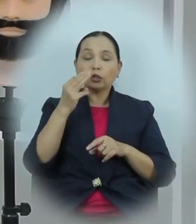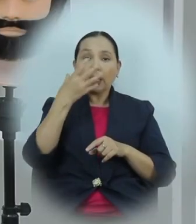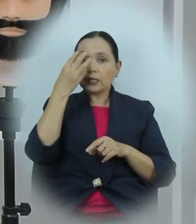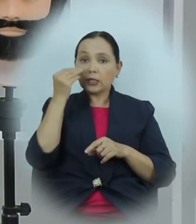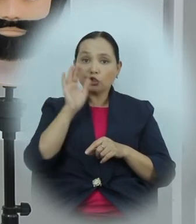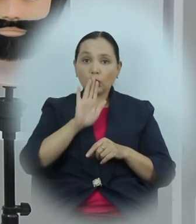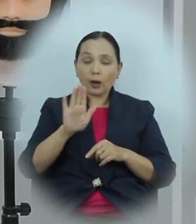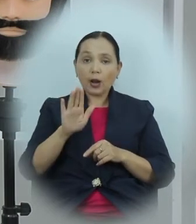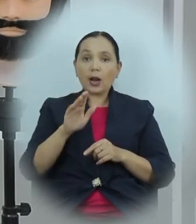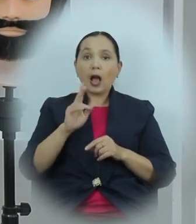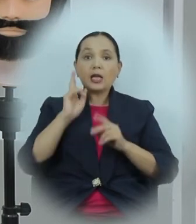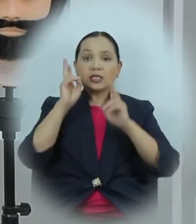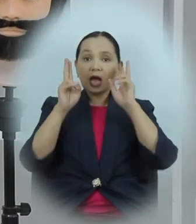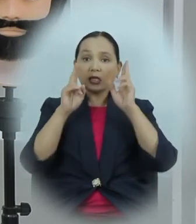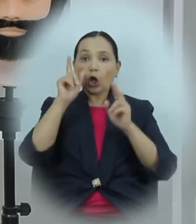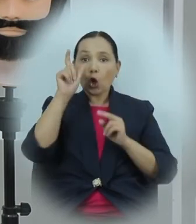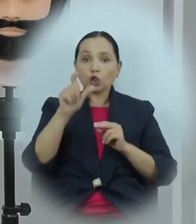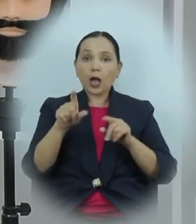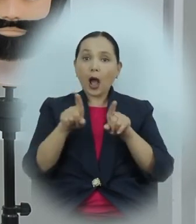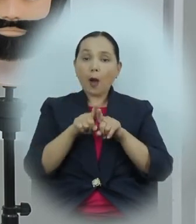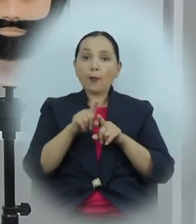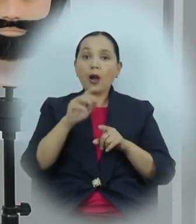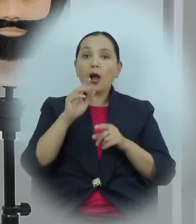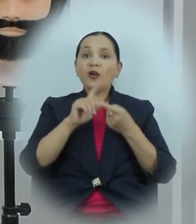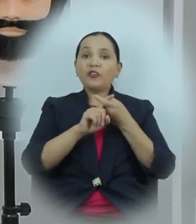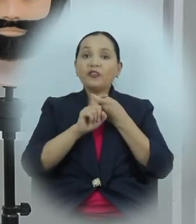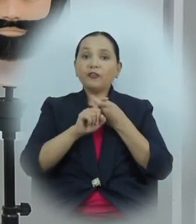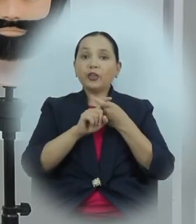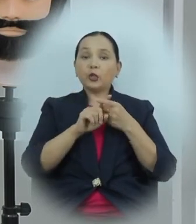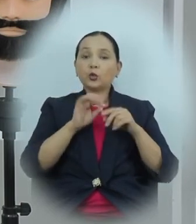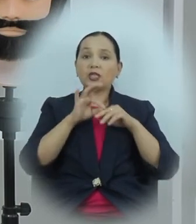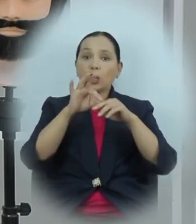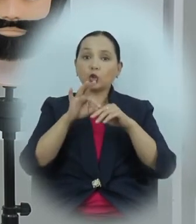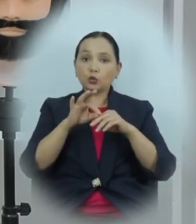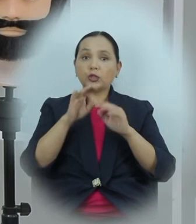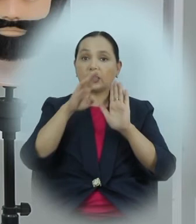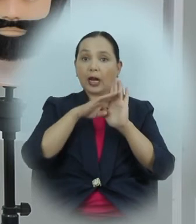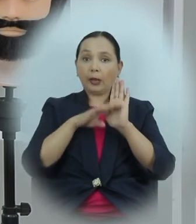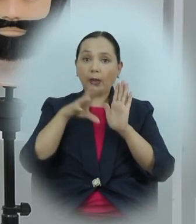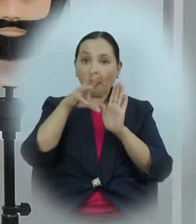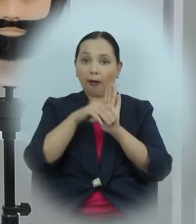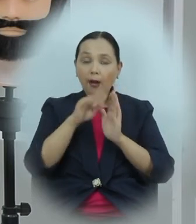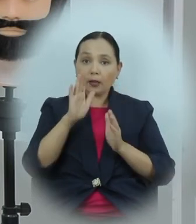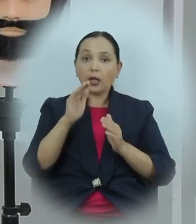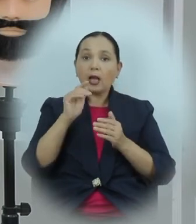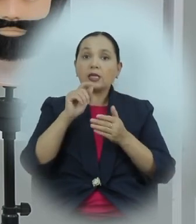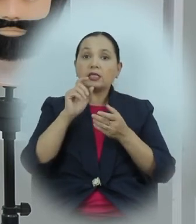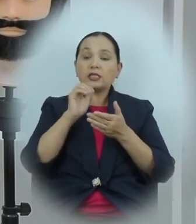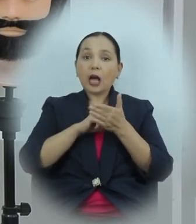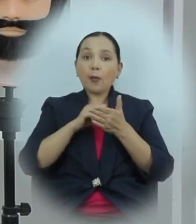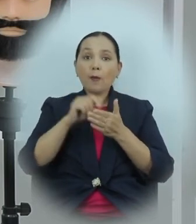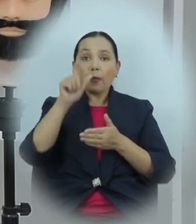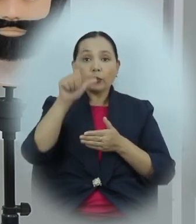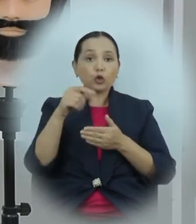chiqarmanglar, sartarosh ham virus tashuvchilar turkumiga kirib qolinadi. Sababi hech qaysi mijozni